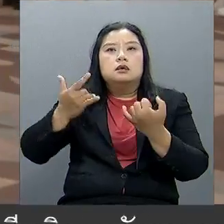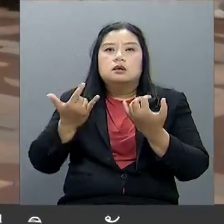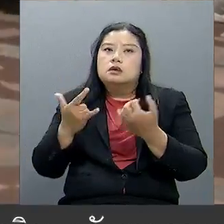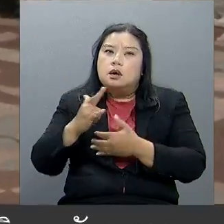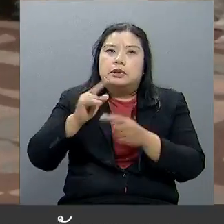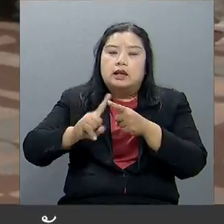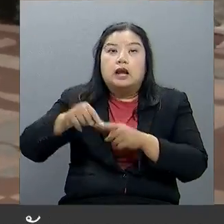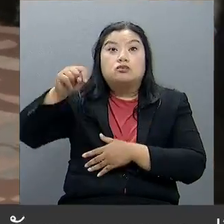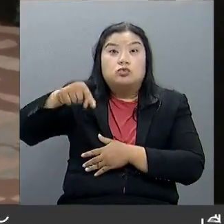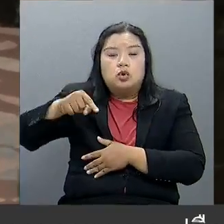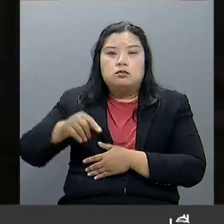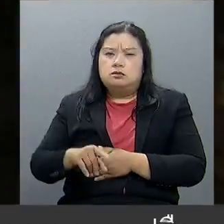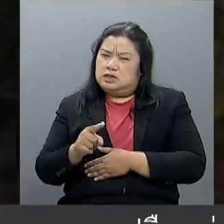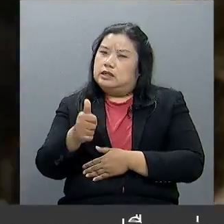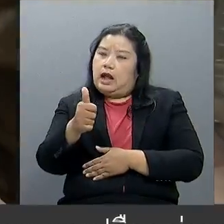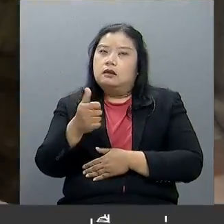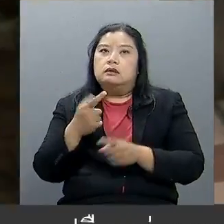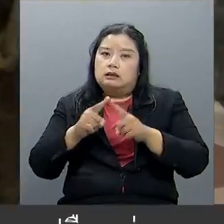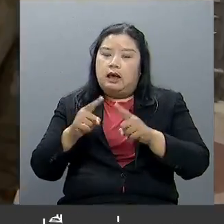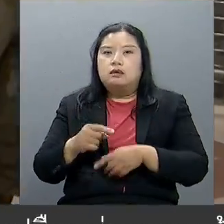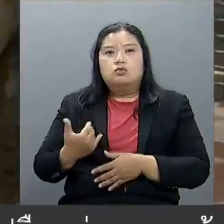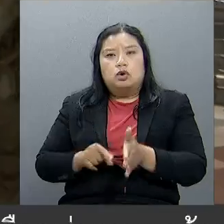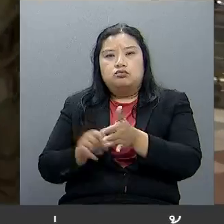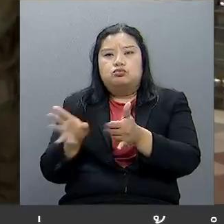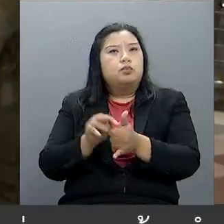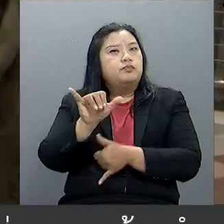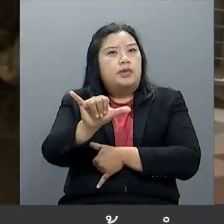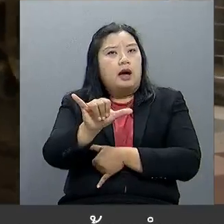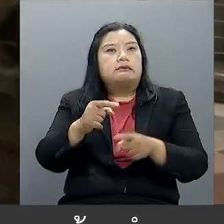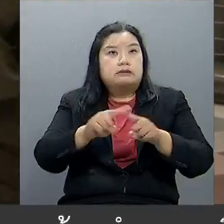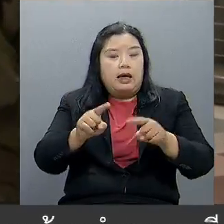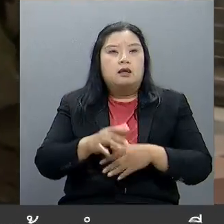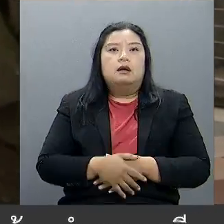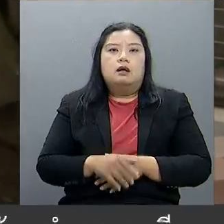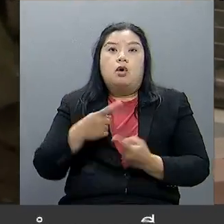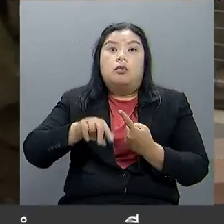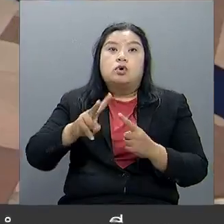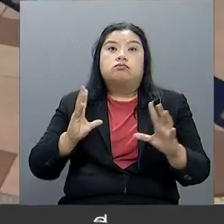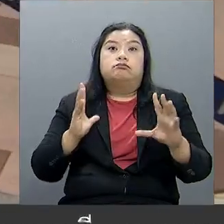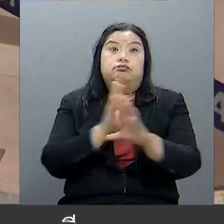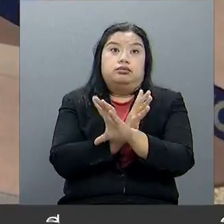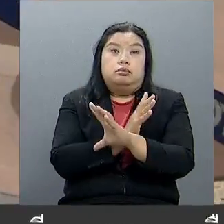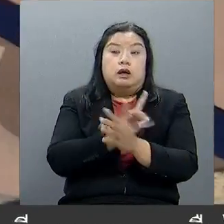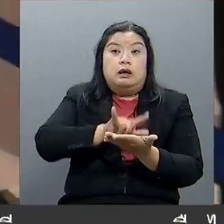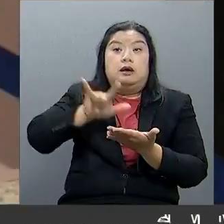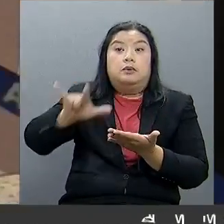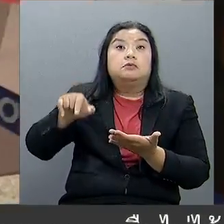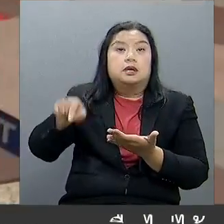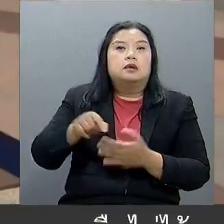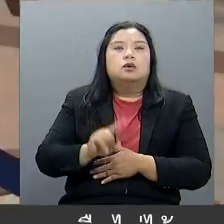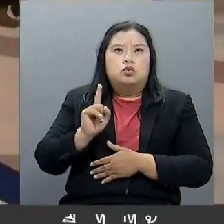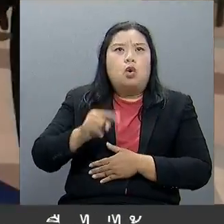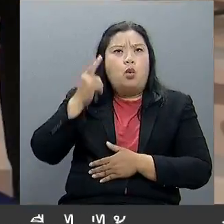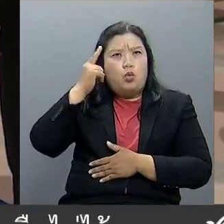พอใจยังไม่มีกำลังพลติดเชื้อแต่กำลังพลผลัดที่2จะเดินทางไปสับเปลี่ยนกำลังนั้นต้องเรียนรู้วิธีการป้องกัน